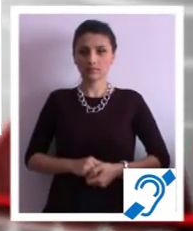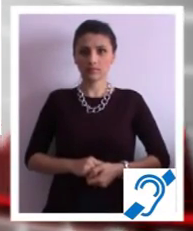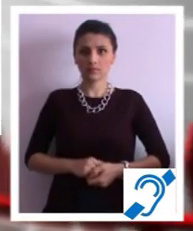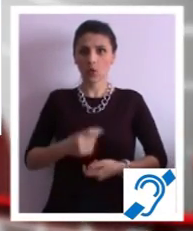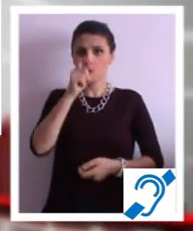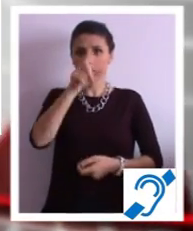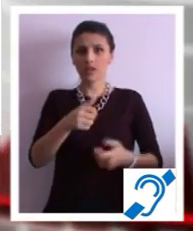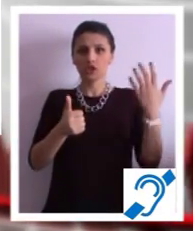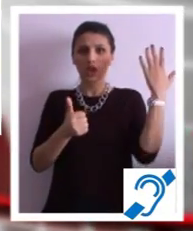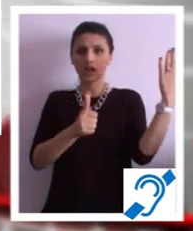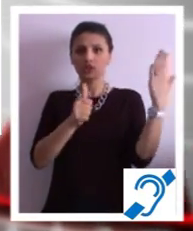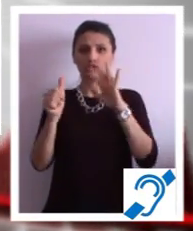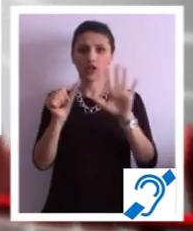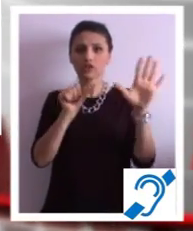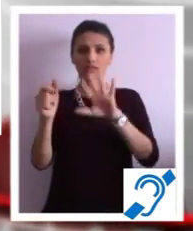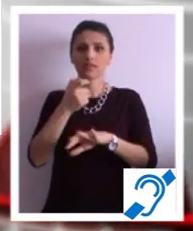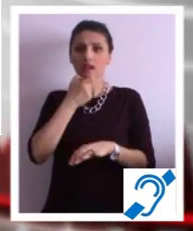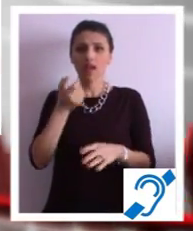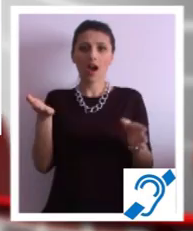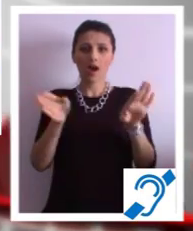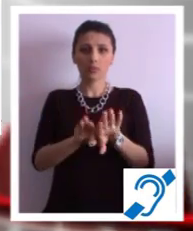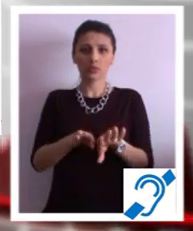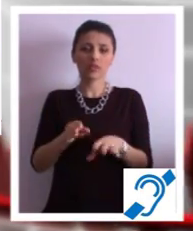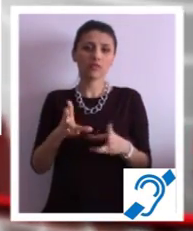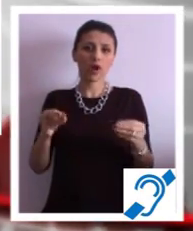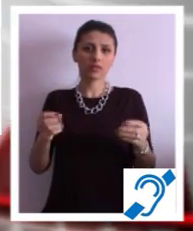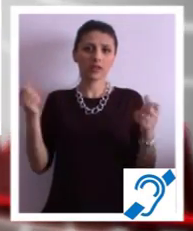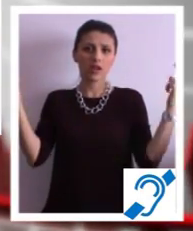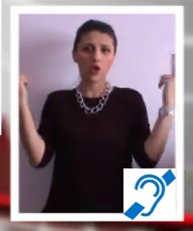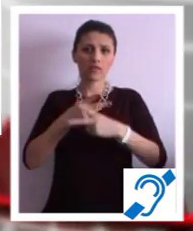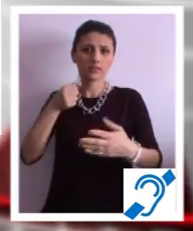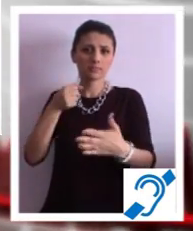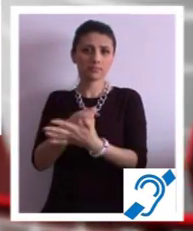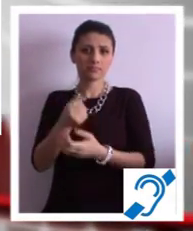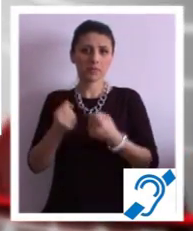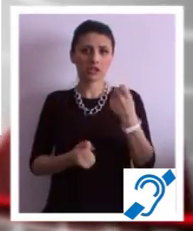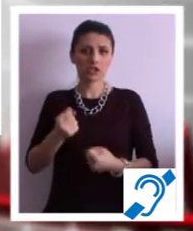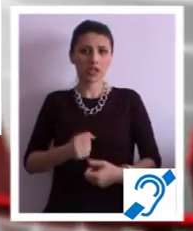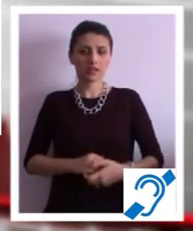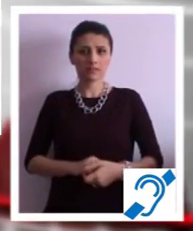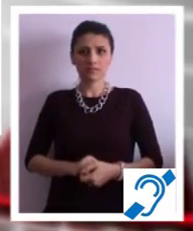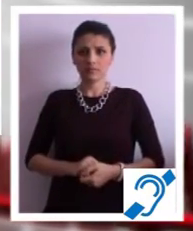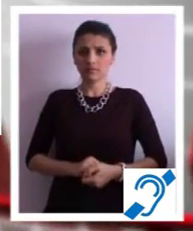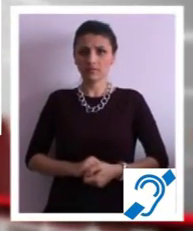Un bărbat de 66 de ani din Argeș a murit după ce a fost lovit în plin de un microbuz.